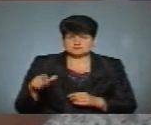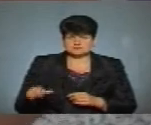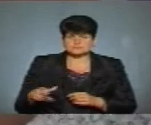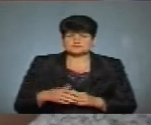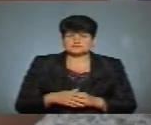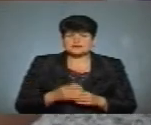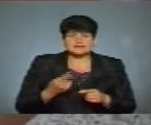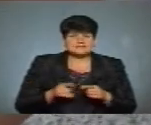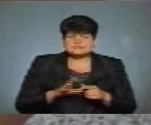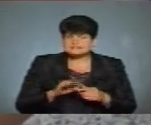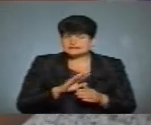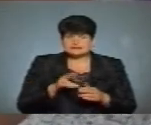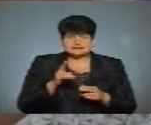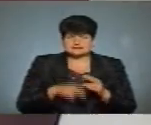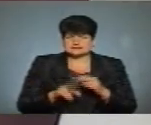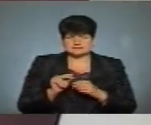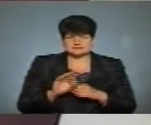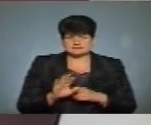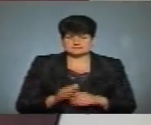осіб. Але це ще не остаточна цифра.